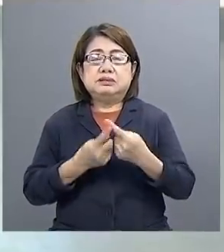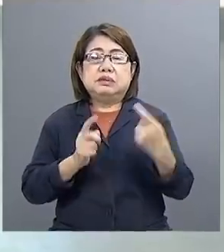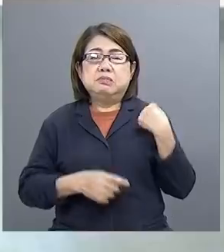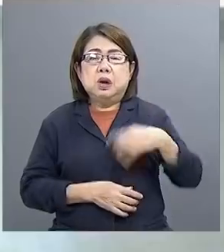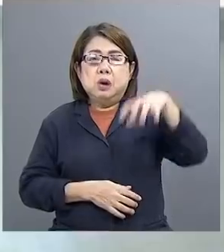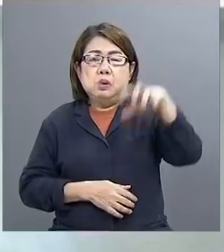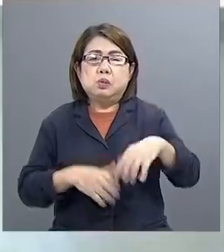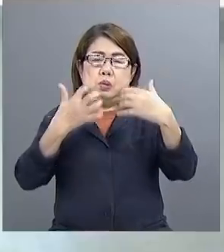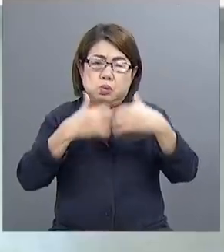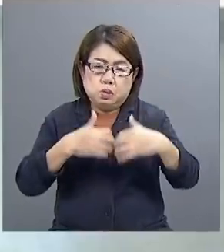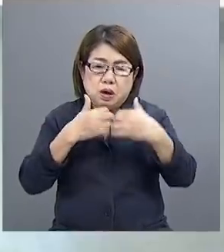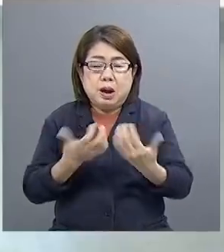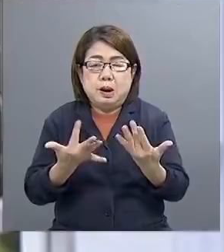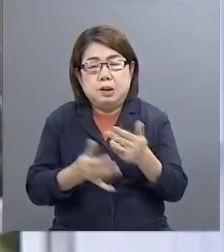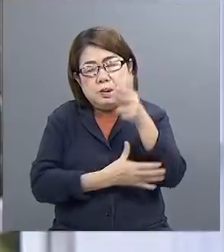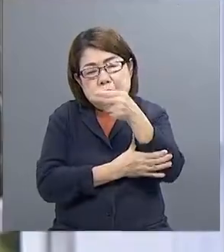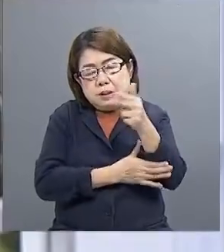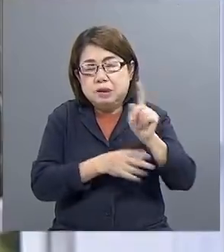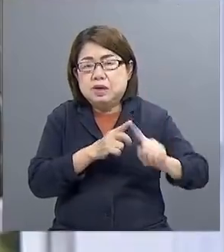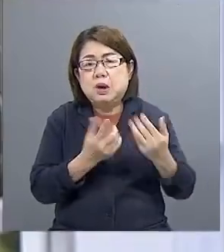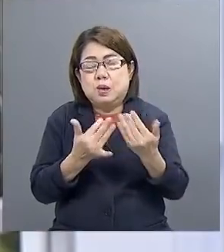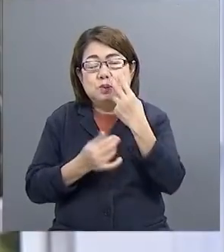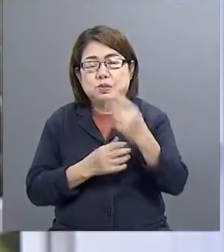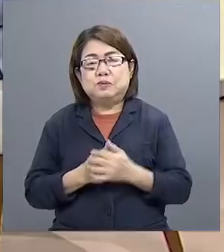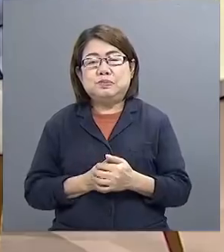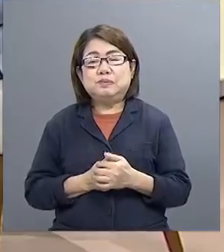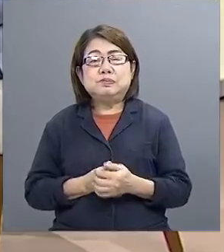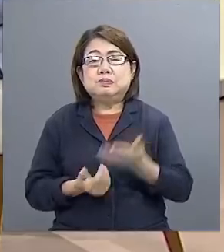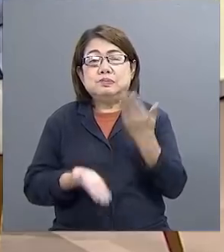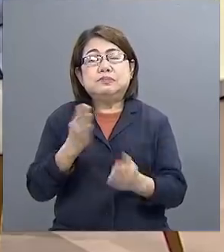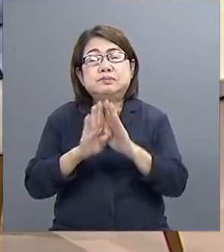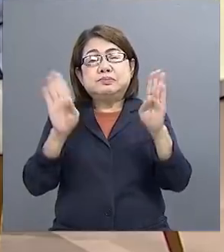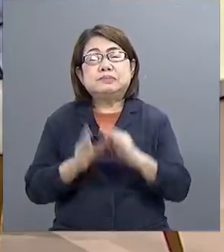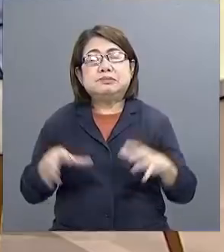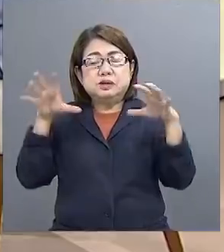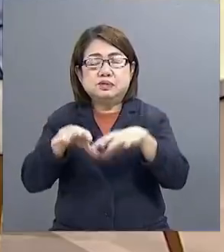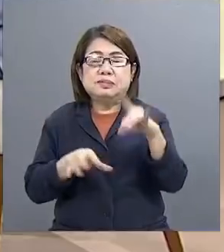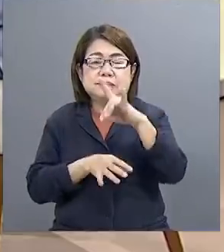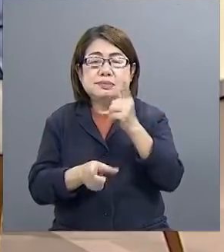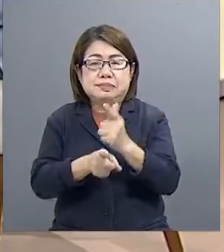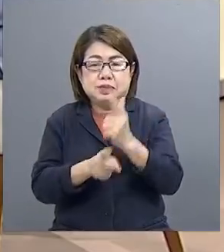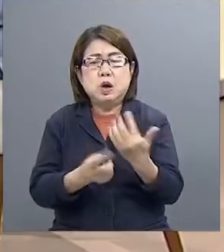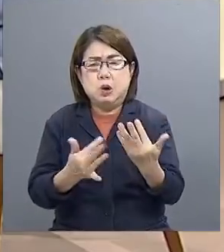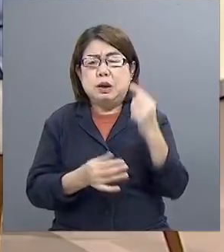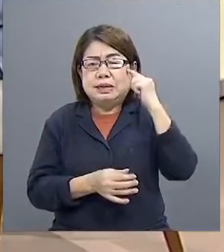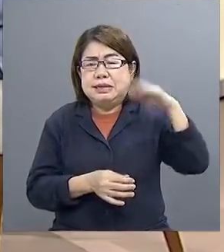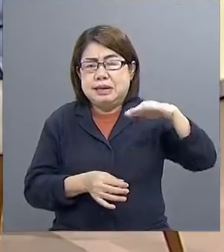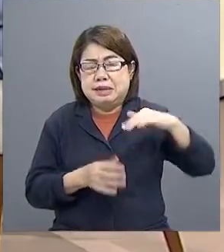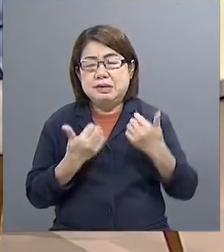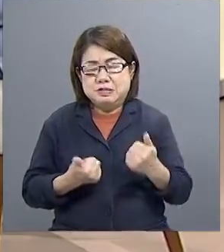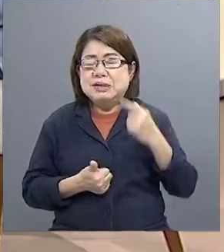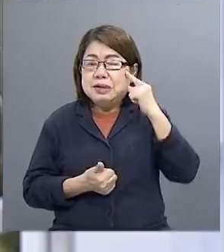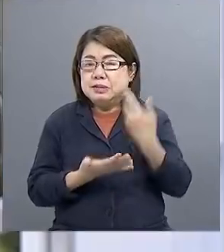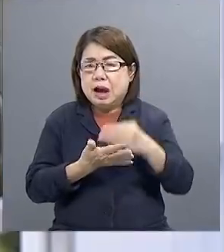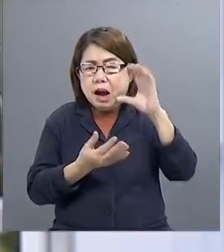ความสุขกับเราดูทางเลยอยากเล่นอย่างที่มีชีวิตระเบิดเป็นสวนสัตว์ได้เลยคุณต๊อบเออเดี๋ยวว่าคิดกันให้ตอนนี้ขอหาเงินใช้หนี้ก่อน